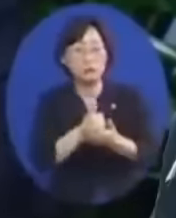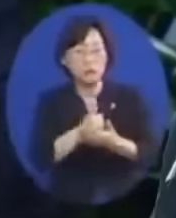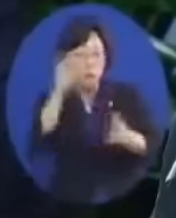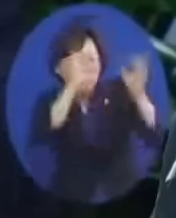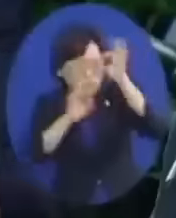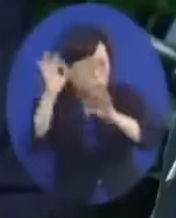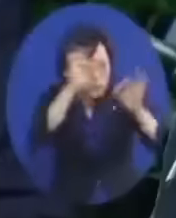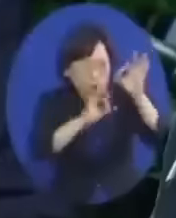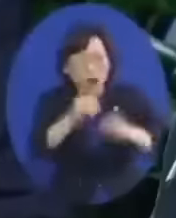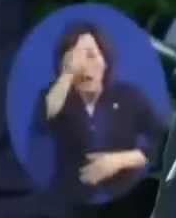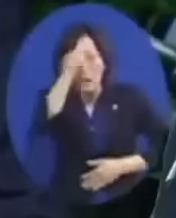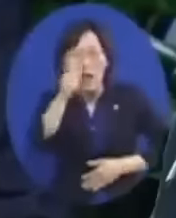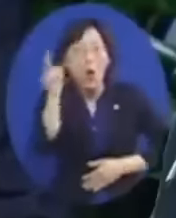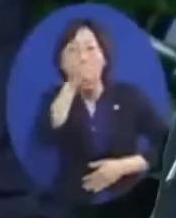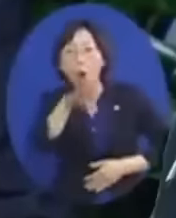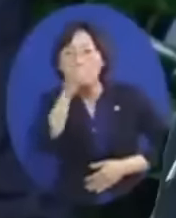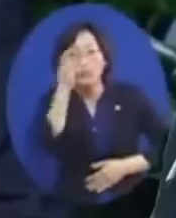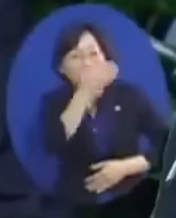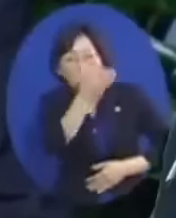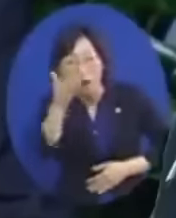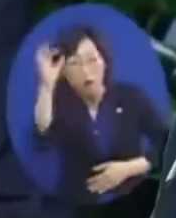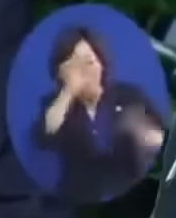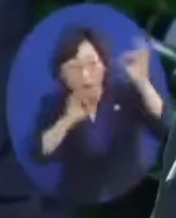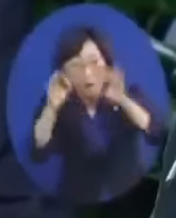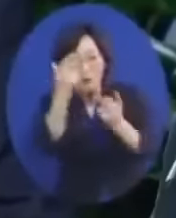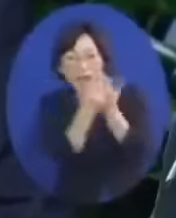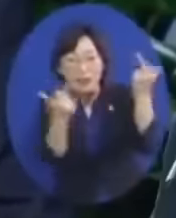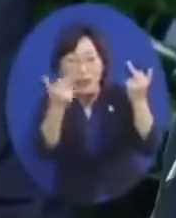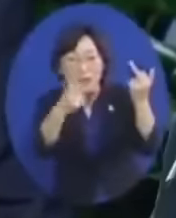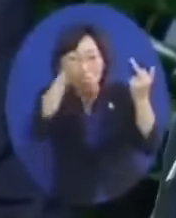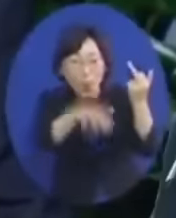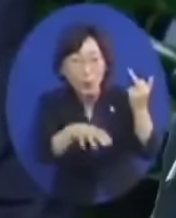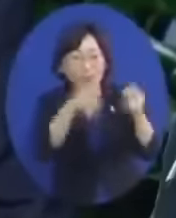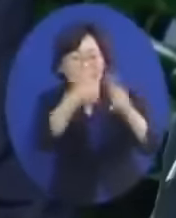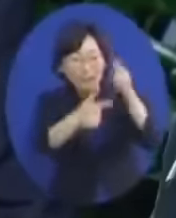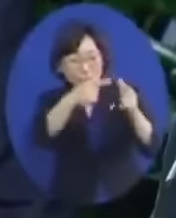아담아, 내가 어디 있느냐? 하나님이 뭐 아담이 에덴 동산 나무 뒤에 숨은 거